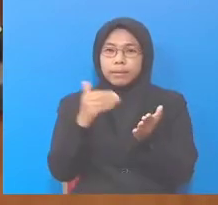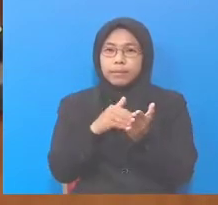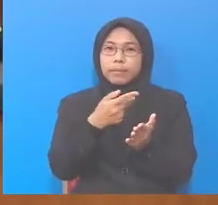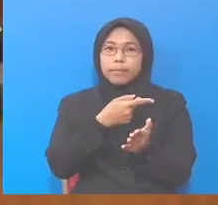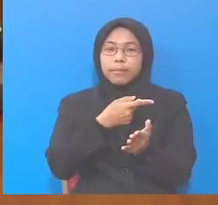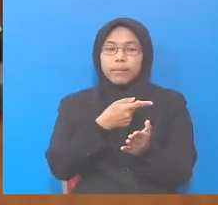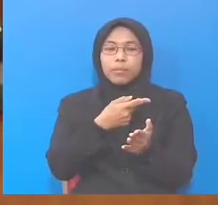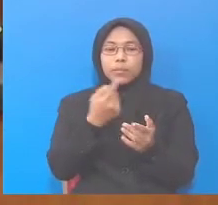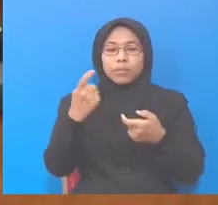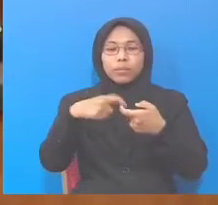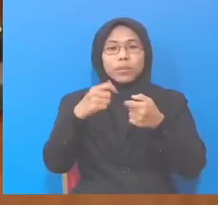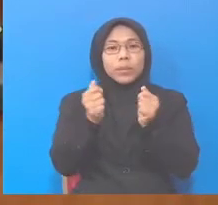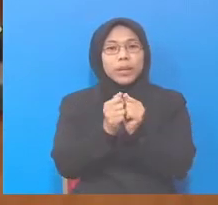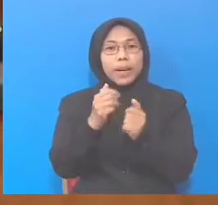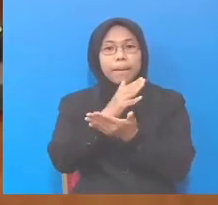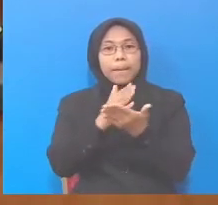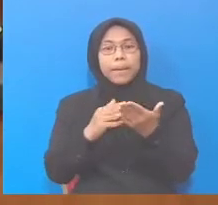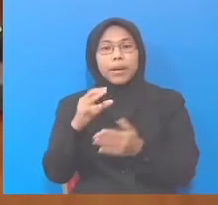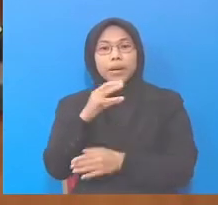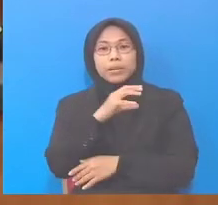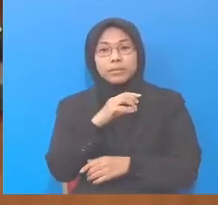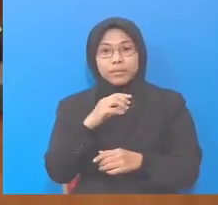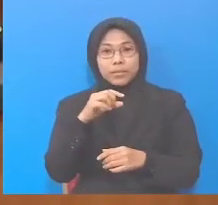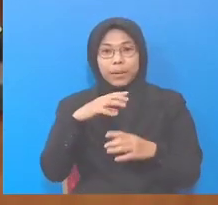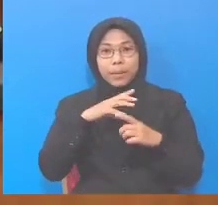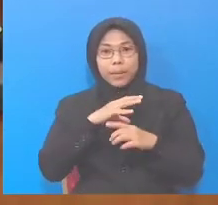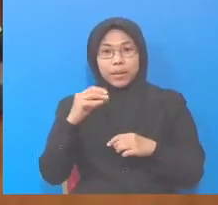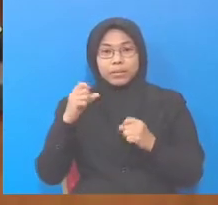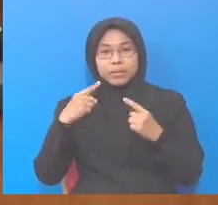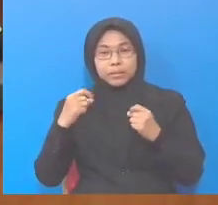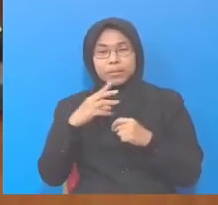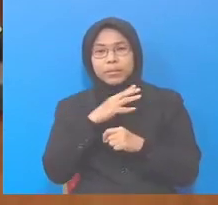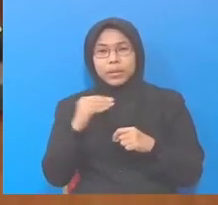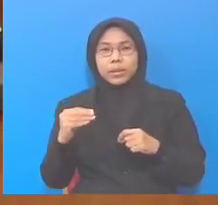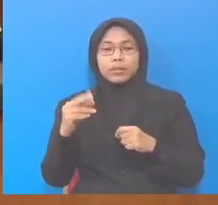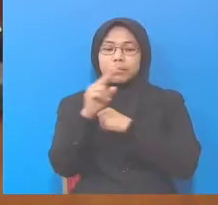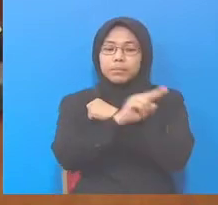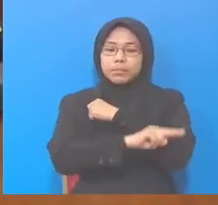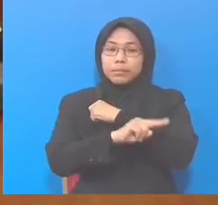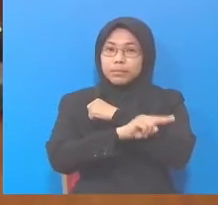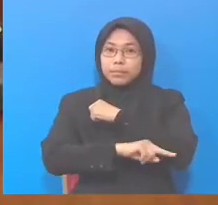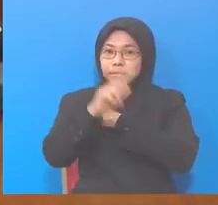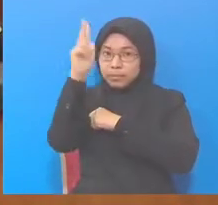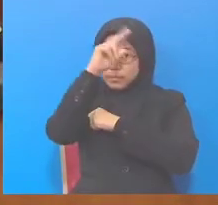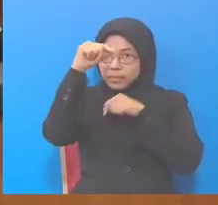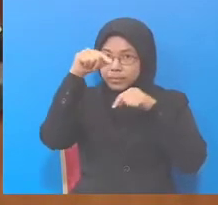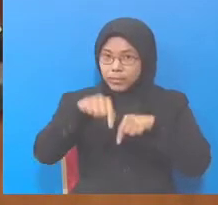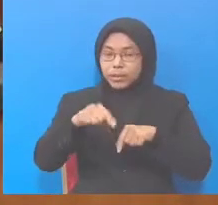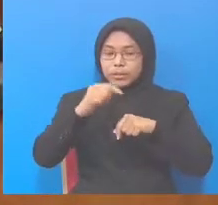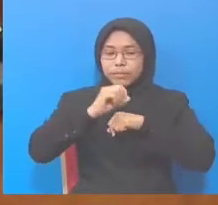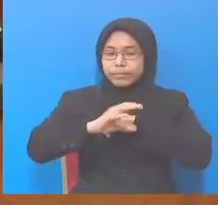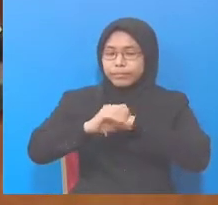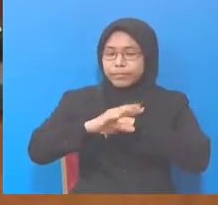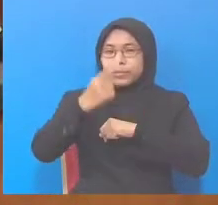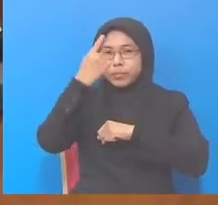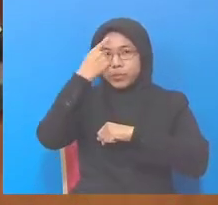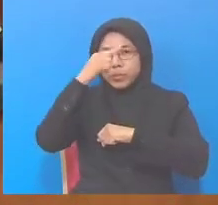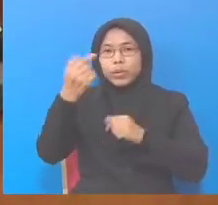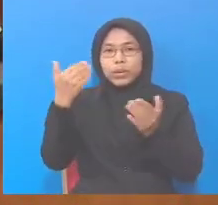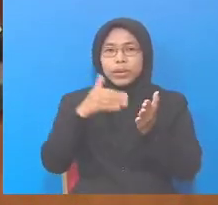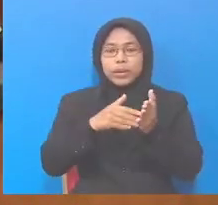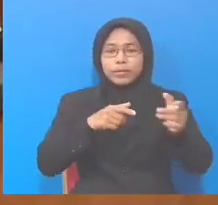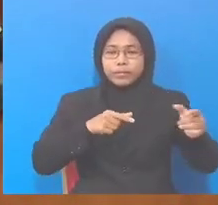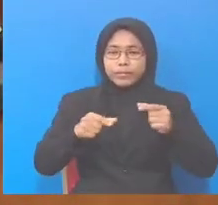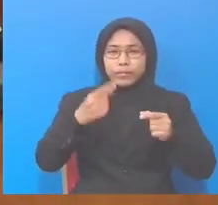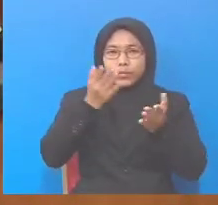peringkat hubungan dengan pihak swasta dan kerajaan negeri, kita memang bertukus lumus untuk memformulasikan